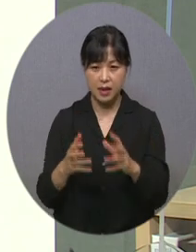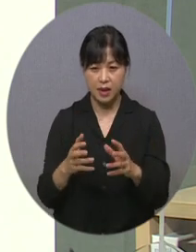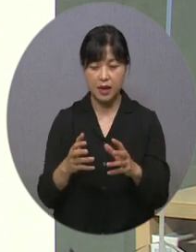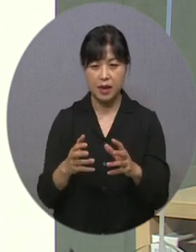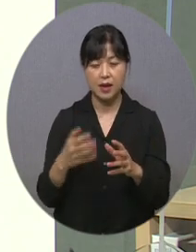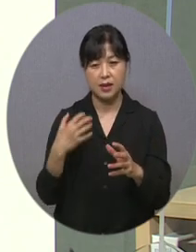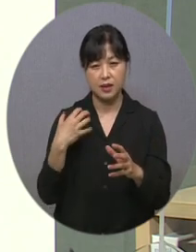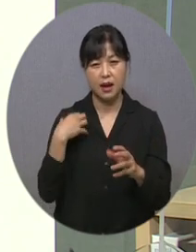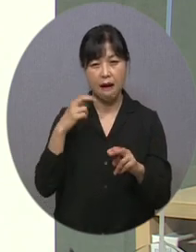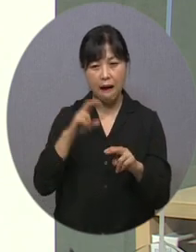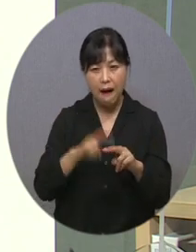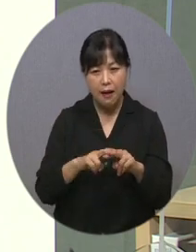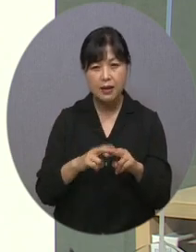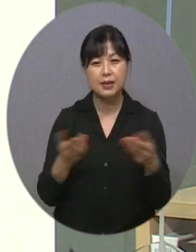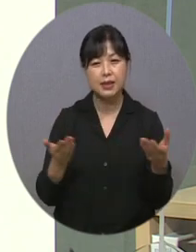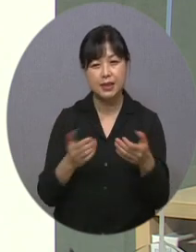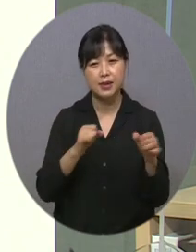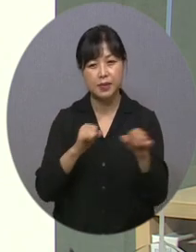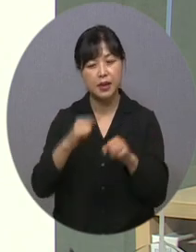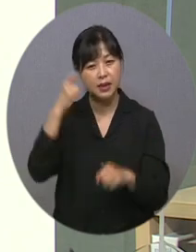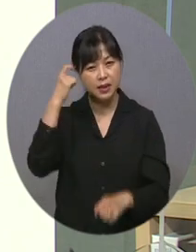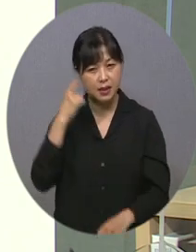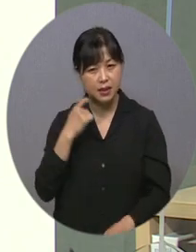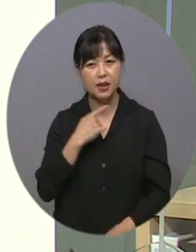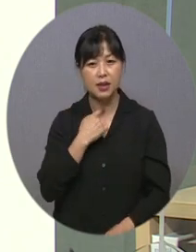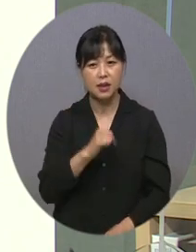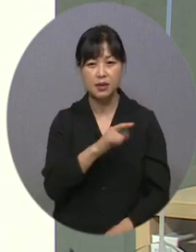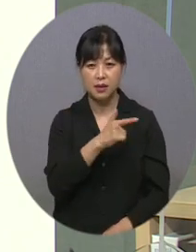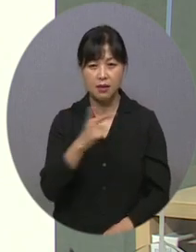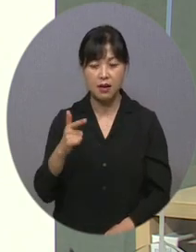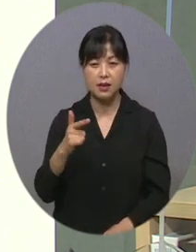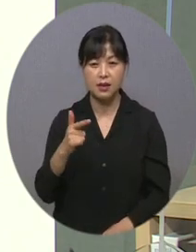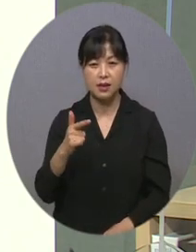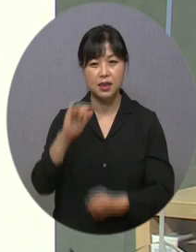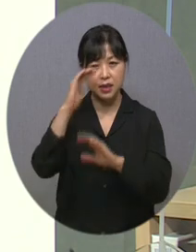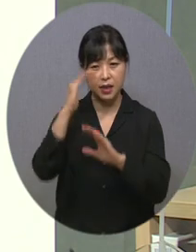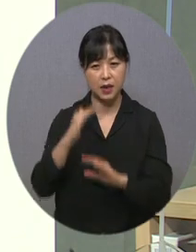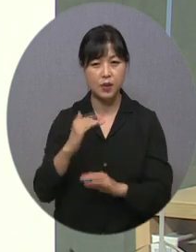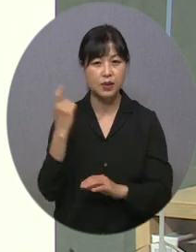직책을 맡고 일하시면서 느꼈던 많은 얘기들을